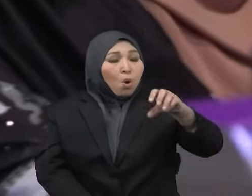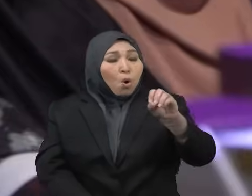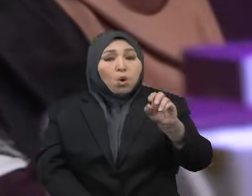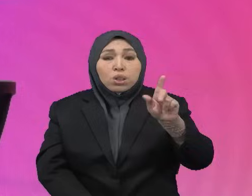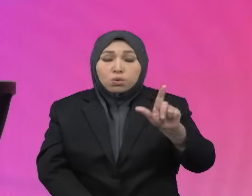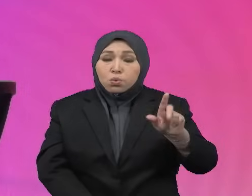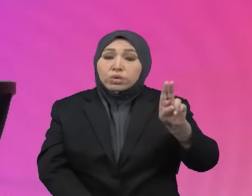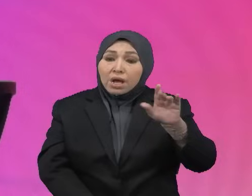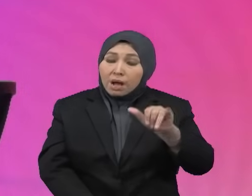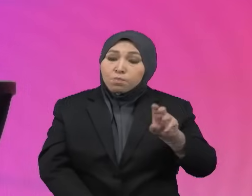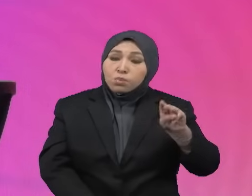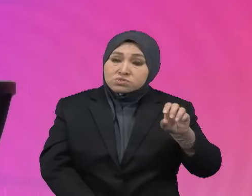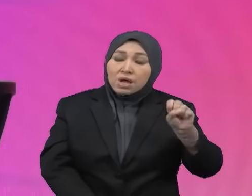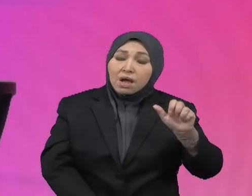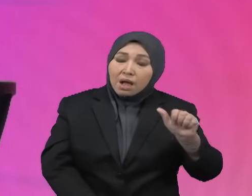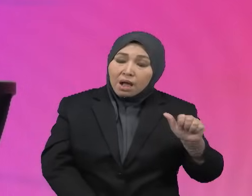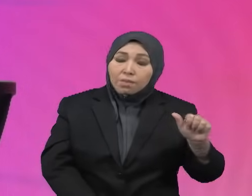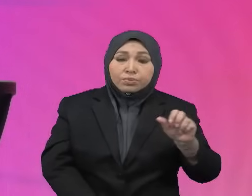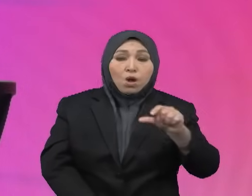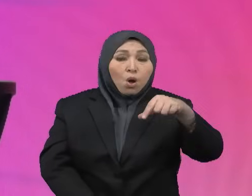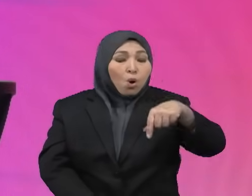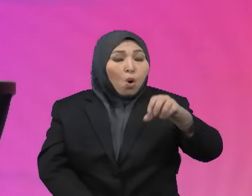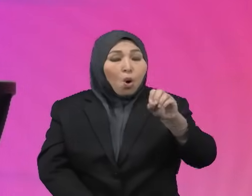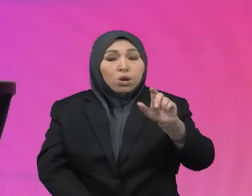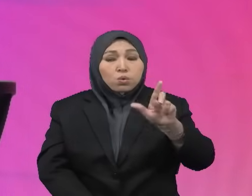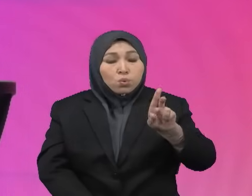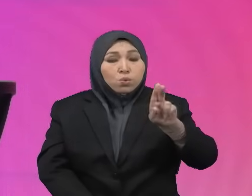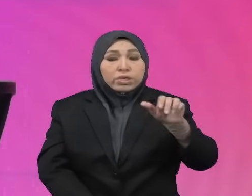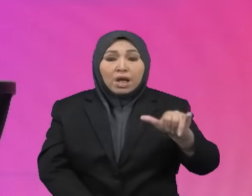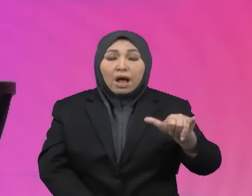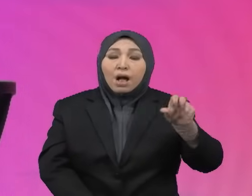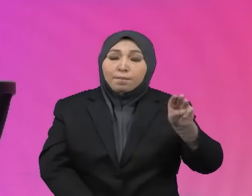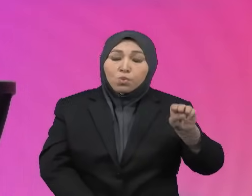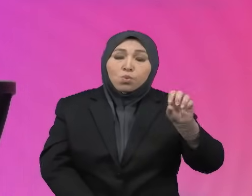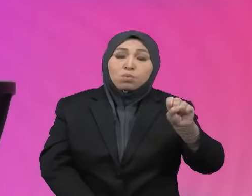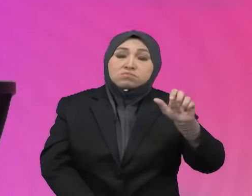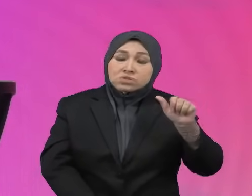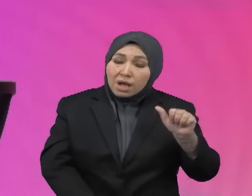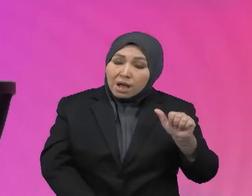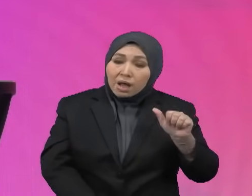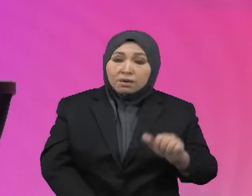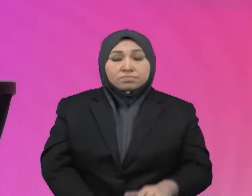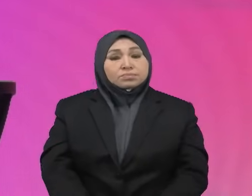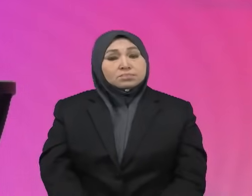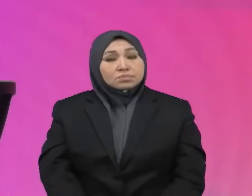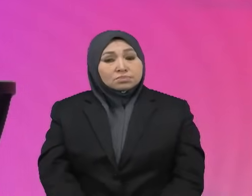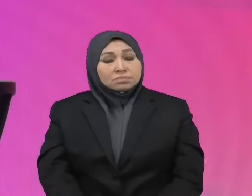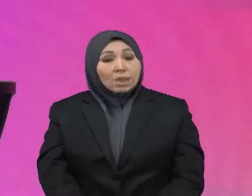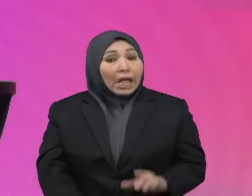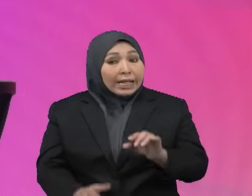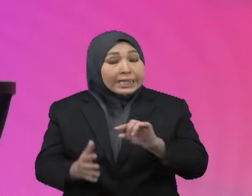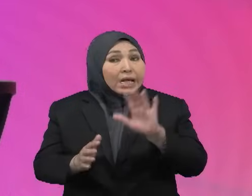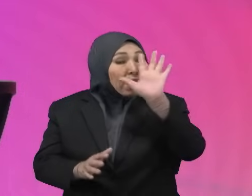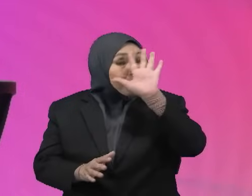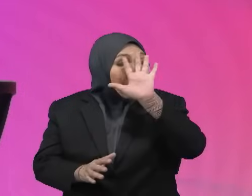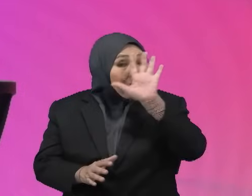Qalu ya Musa. Qalu ya Musa. kalau ini